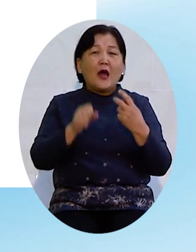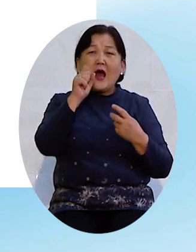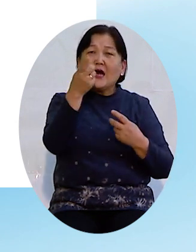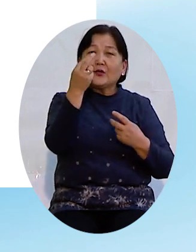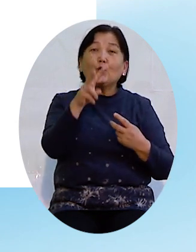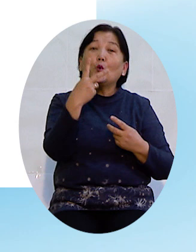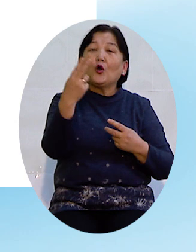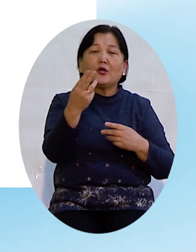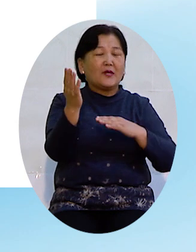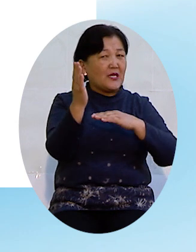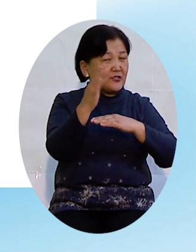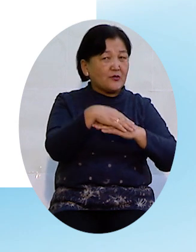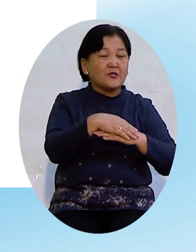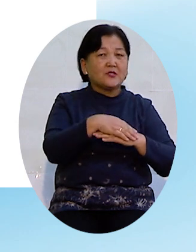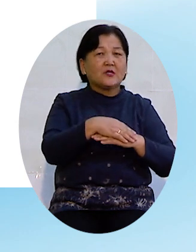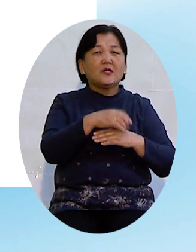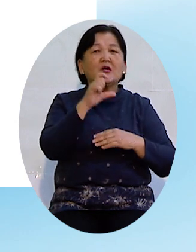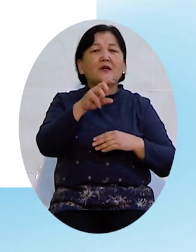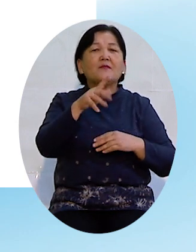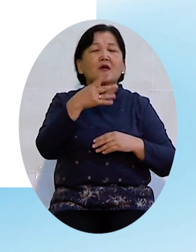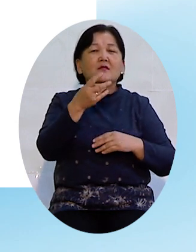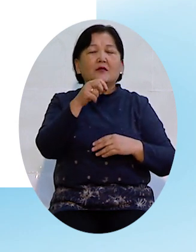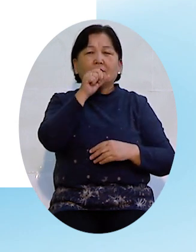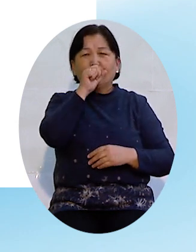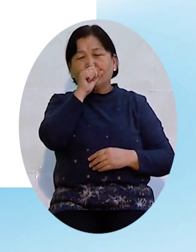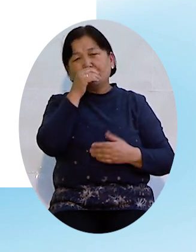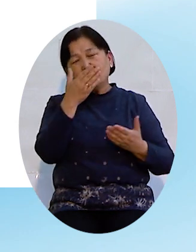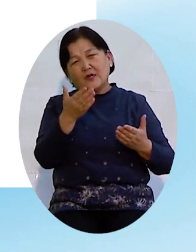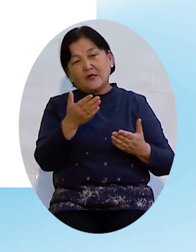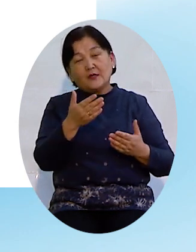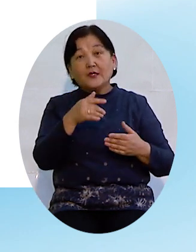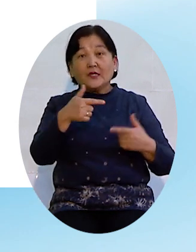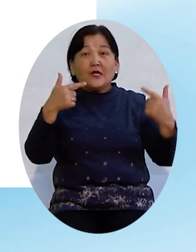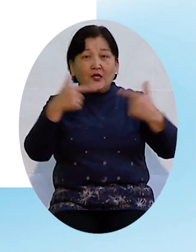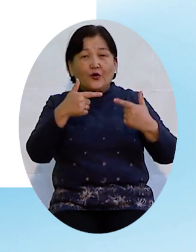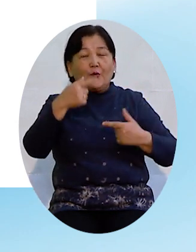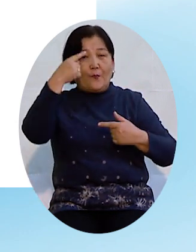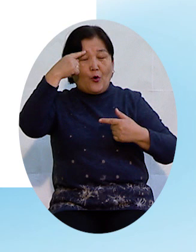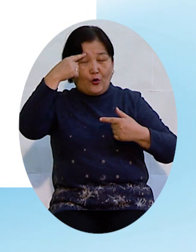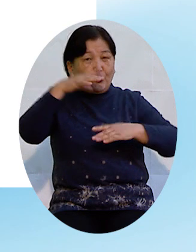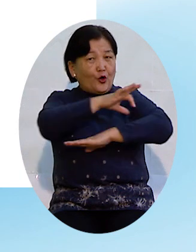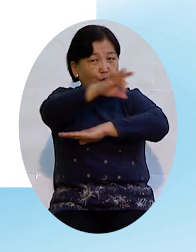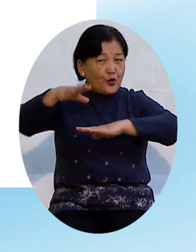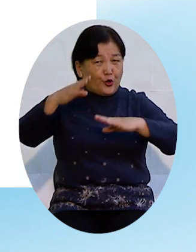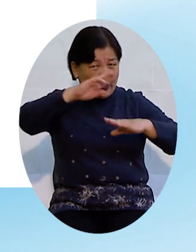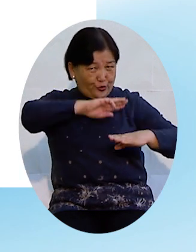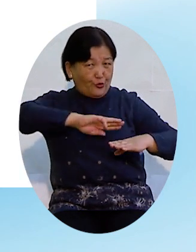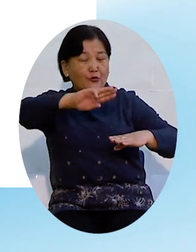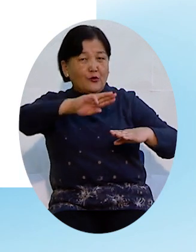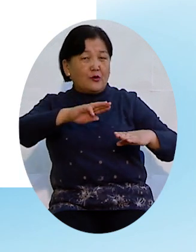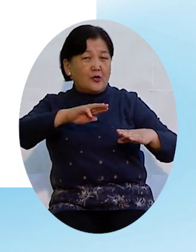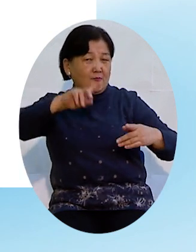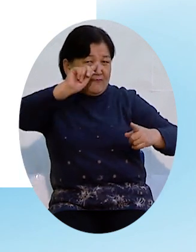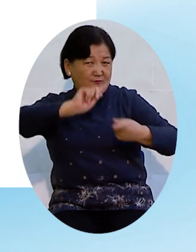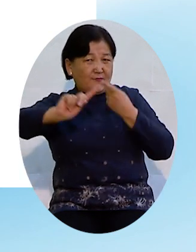эмгэнэлт. Их орныхон төлөө баатарлагаар тэмцэж явсан биш үү? Тэмцэж яваад тэмэ хүнд хэцүү цаг